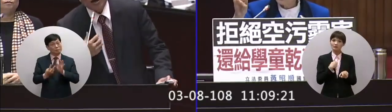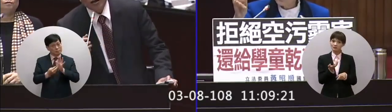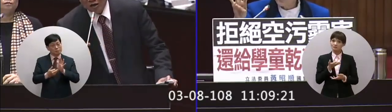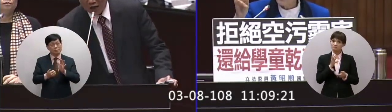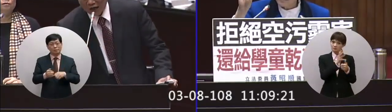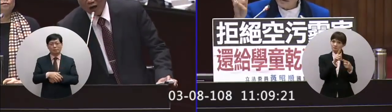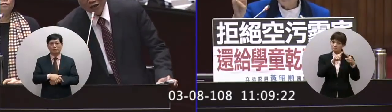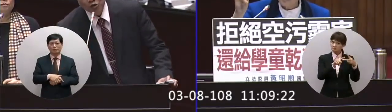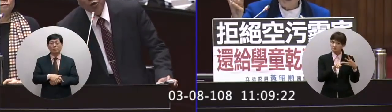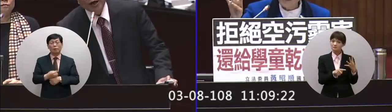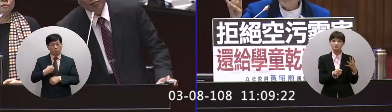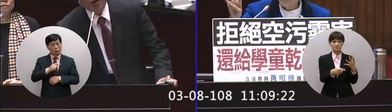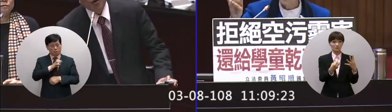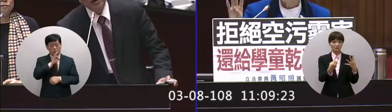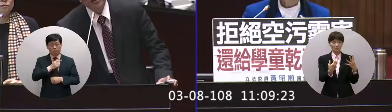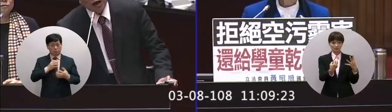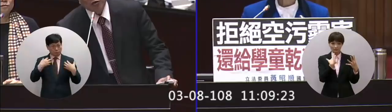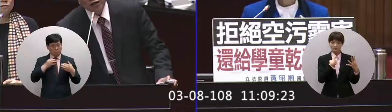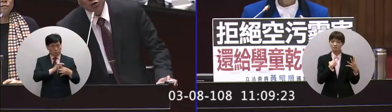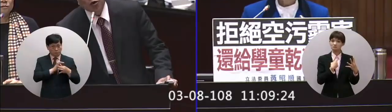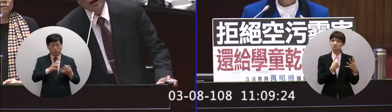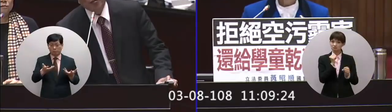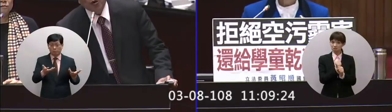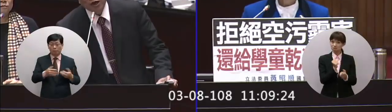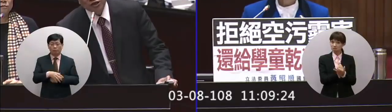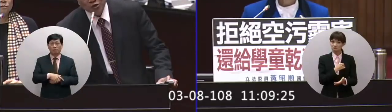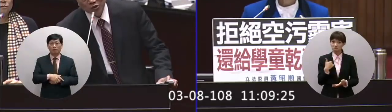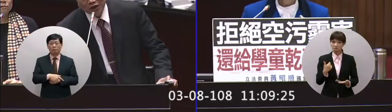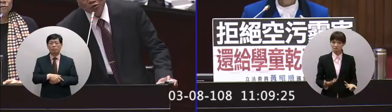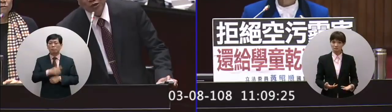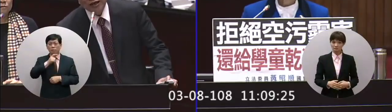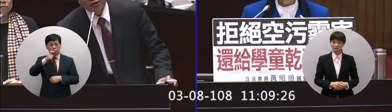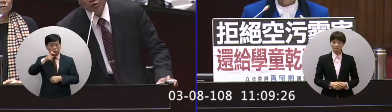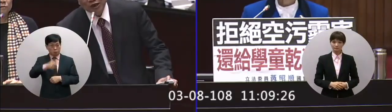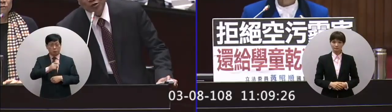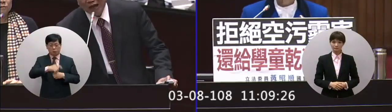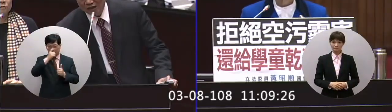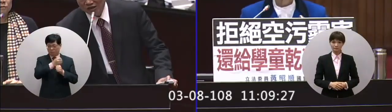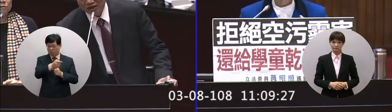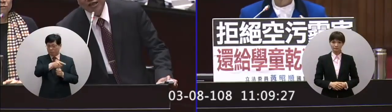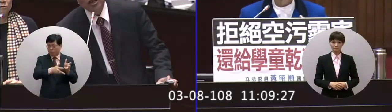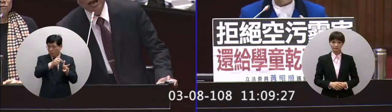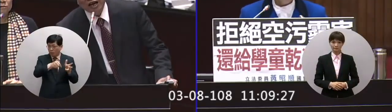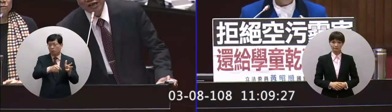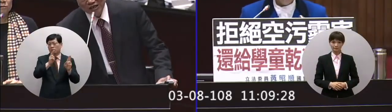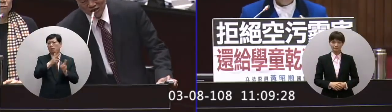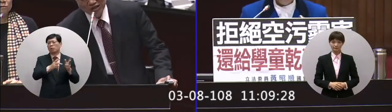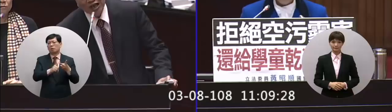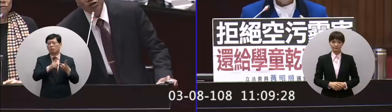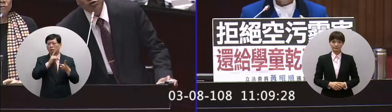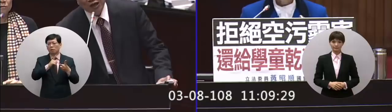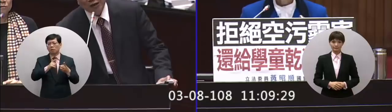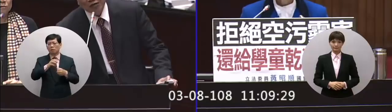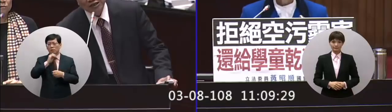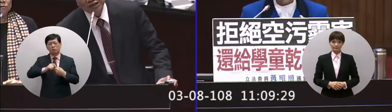你再告诉我这四点能不能做？ 甲我有关的部分，就是固定污染的，固定污染就是电厂甲